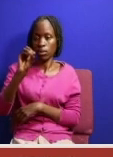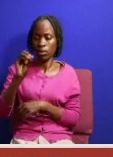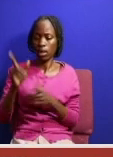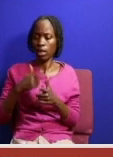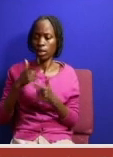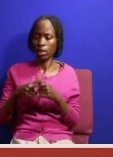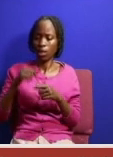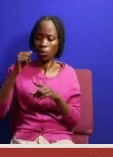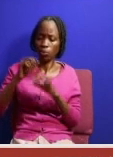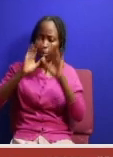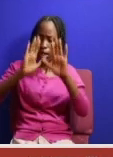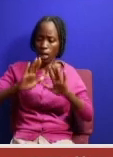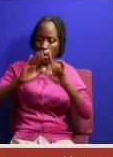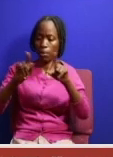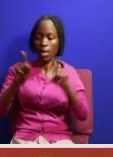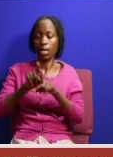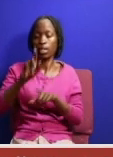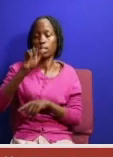kafanya kampeni kama azimio.